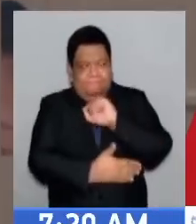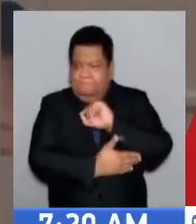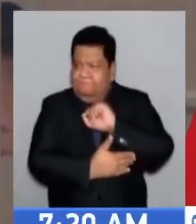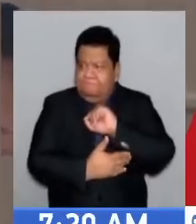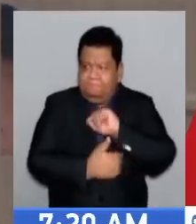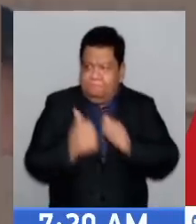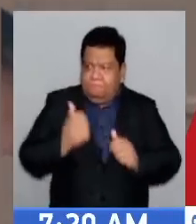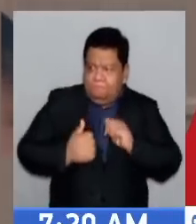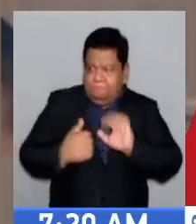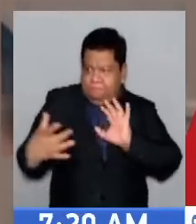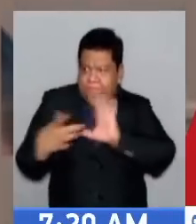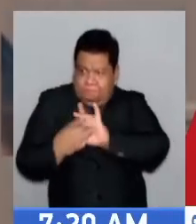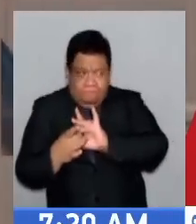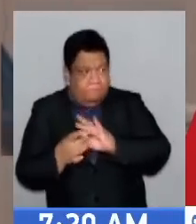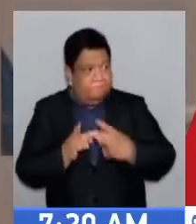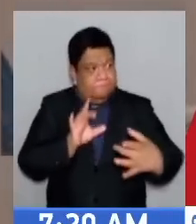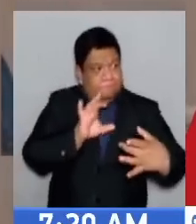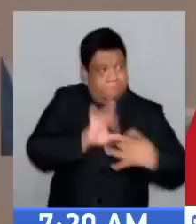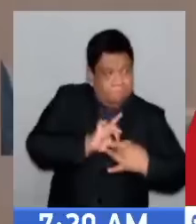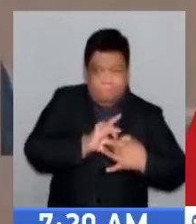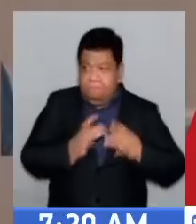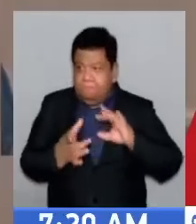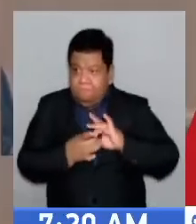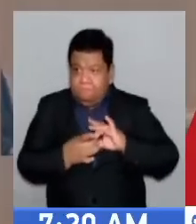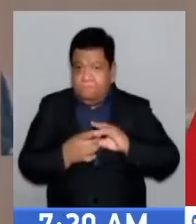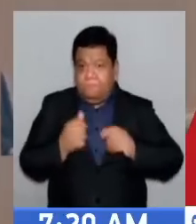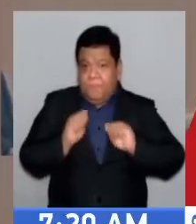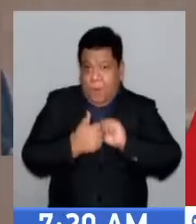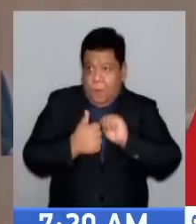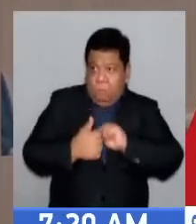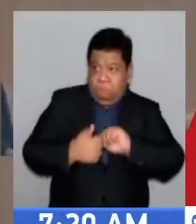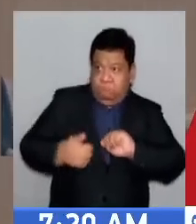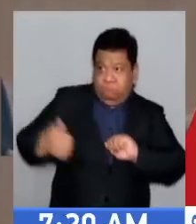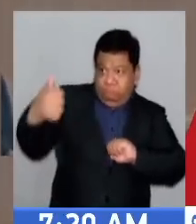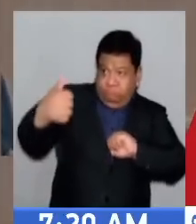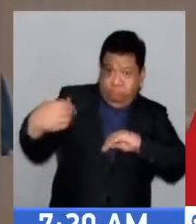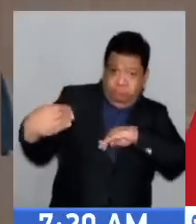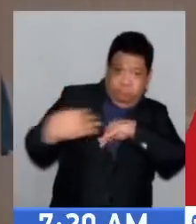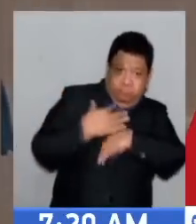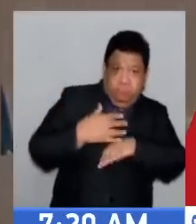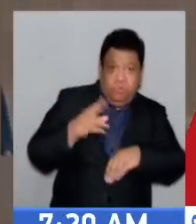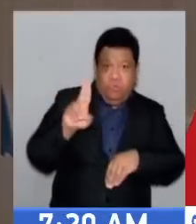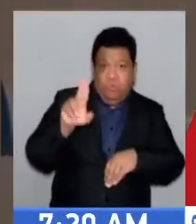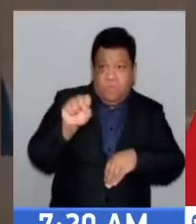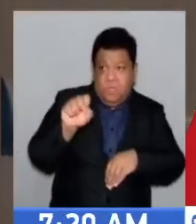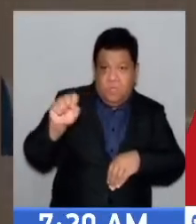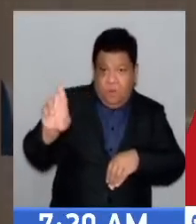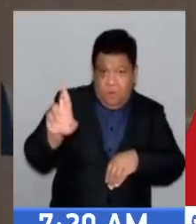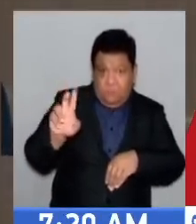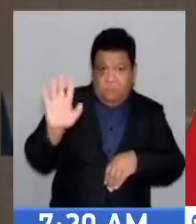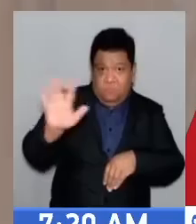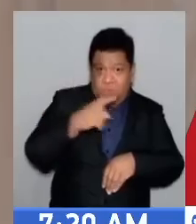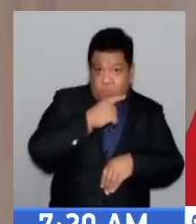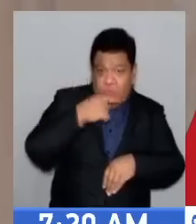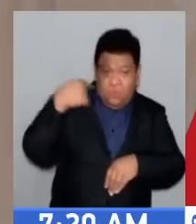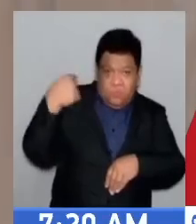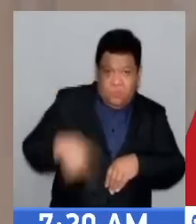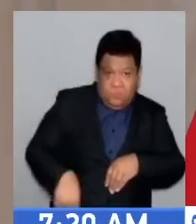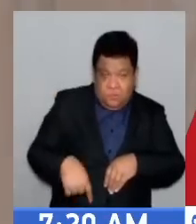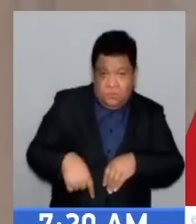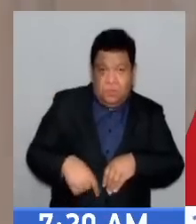at magpapailalim sa impluensya ng Soviet Union na ngayon ay Russia o sa Amerika. I